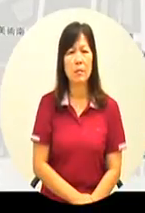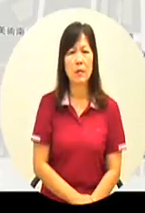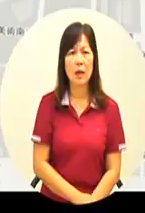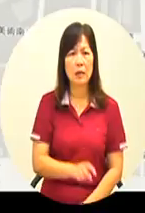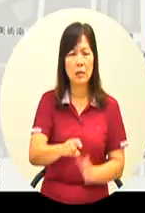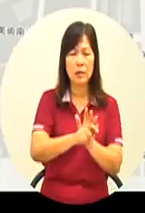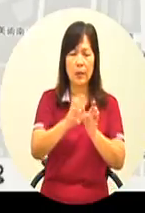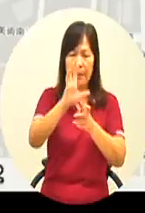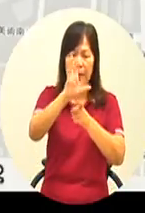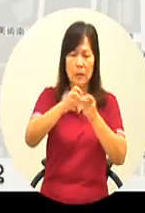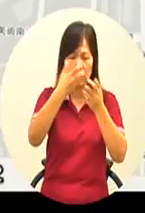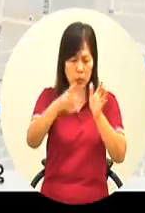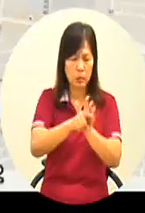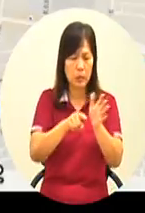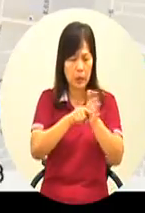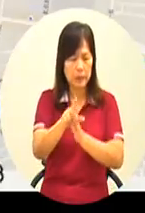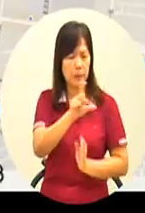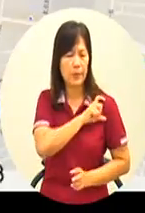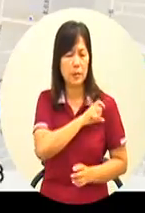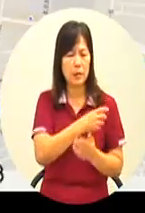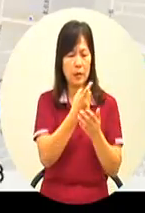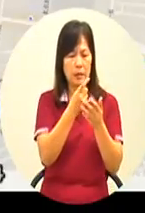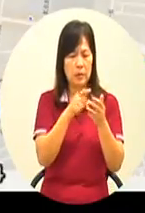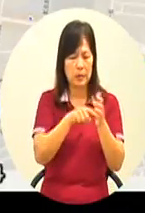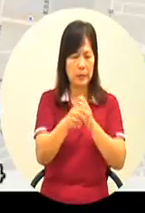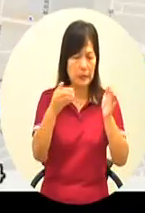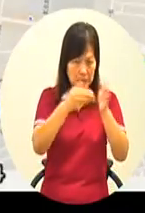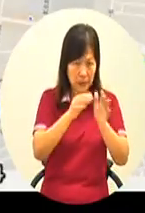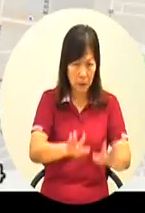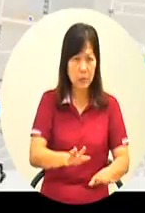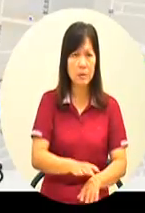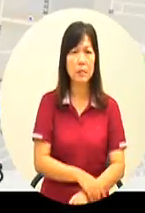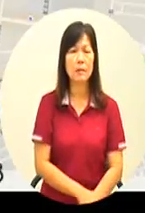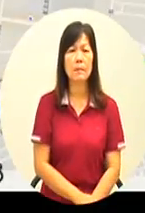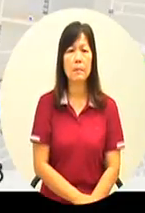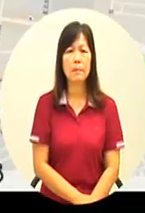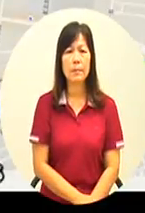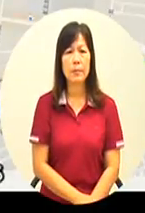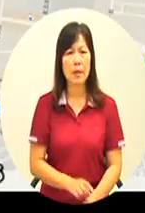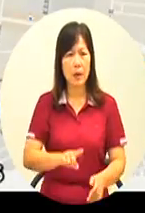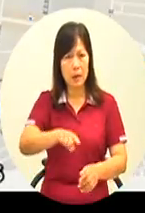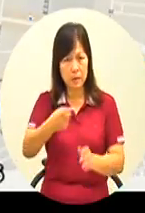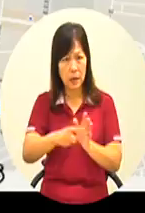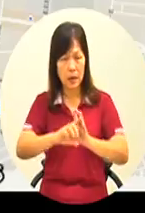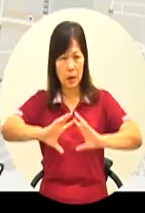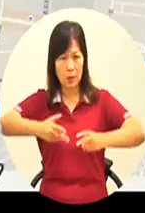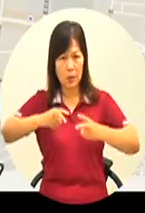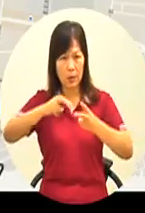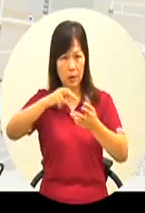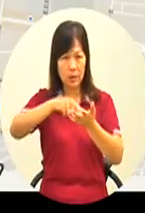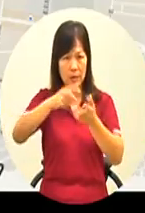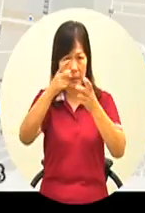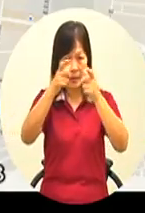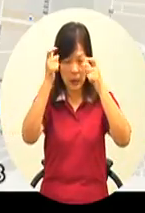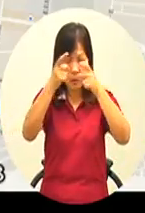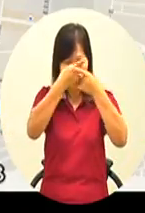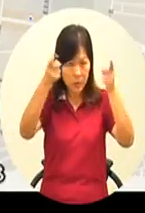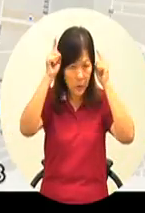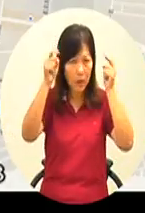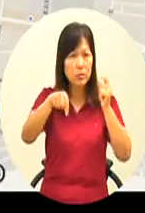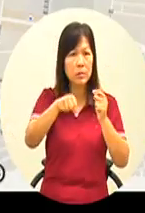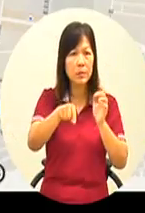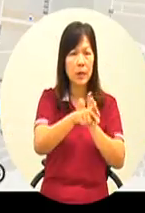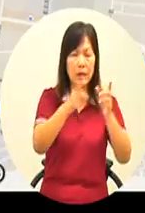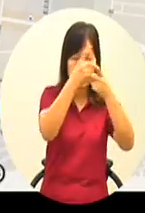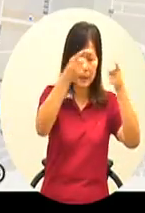从八十几年一直命名到现在哈。那紧接着，好，这是国立高雄大学，好，他这边从大